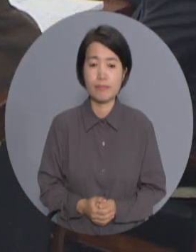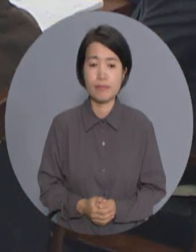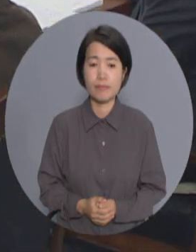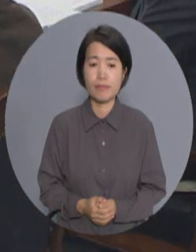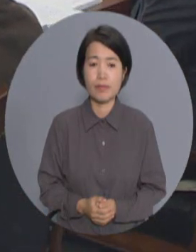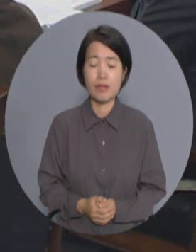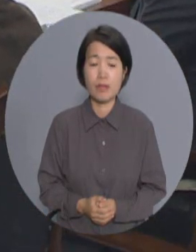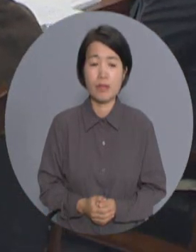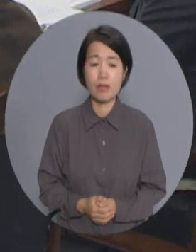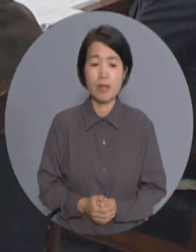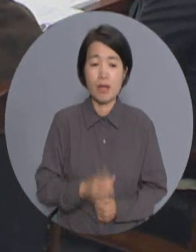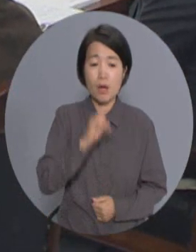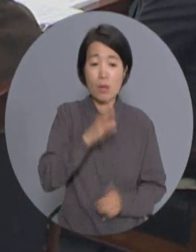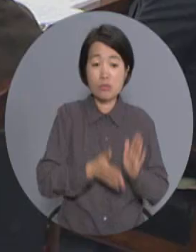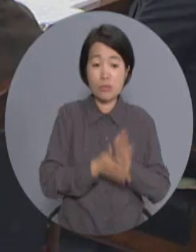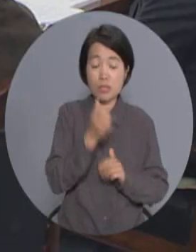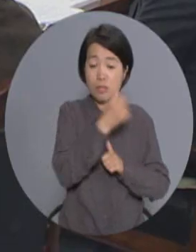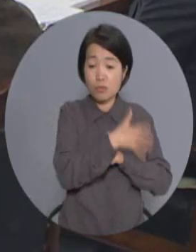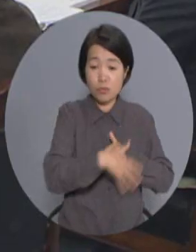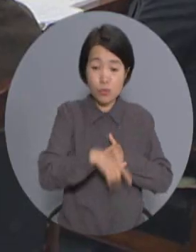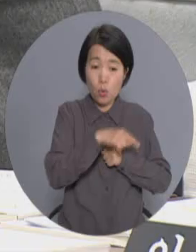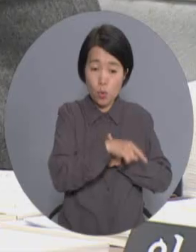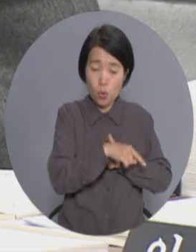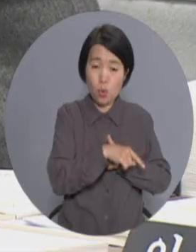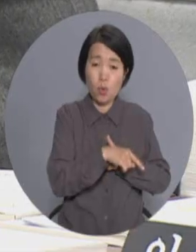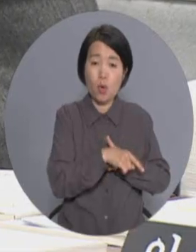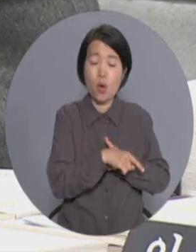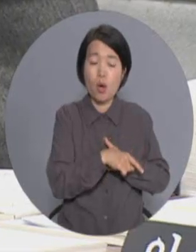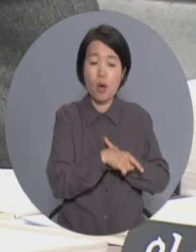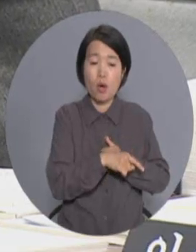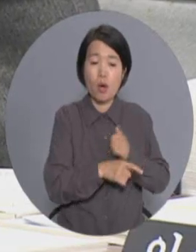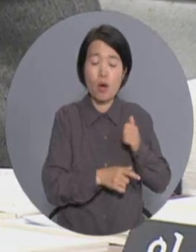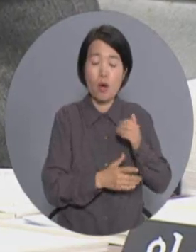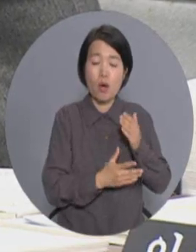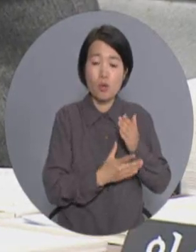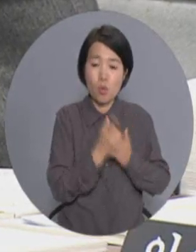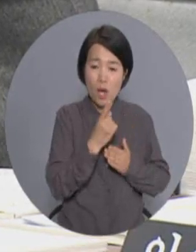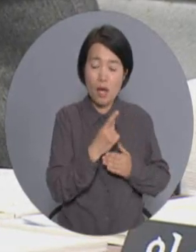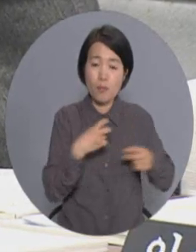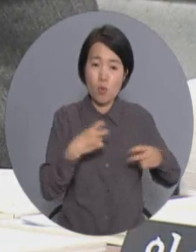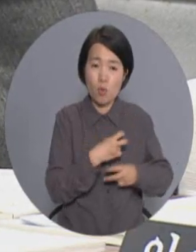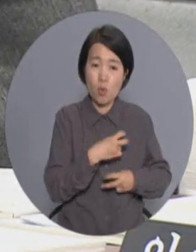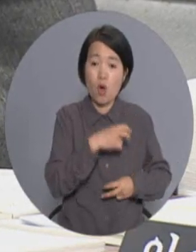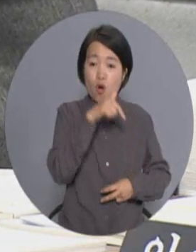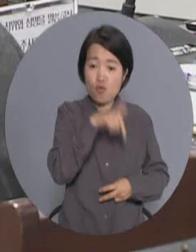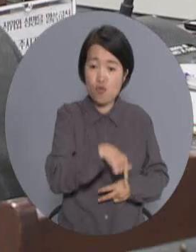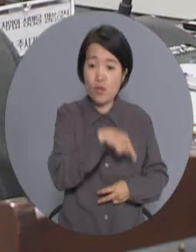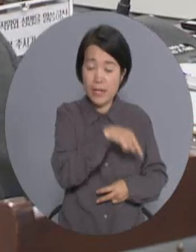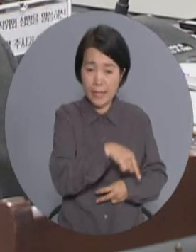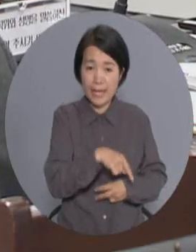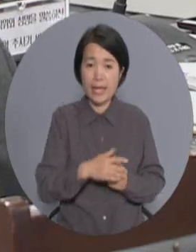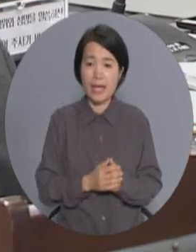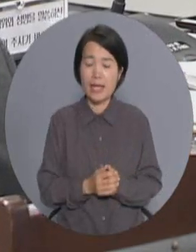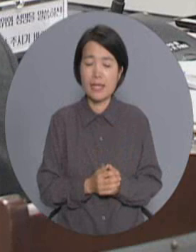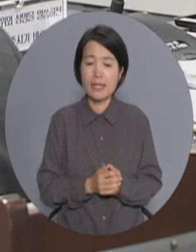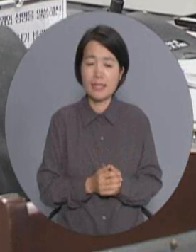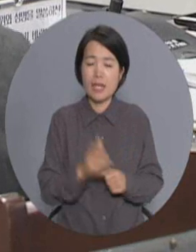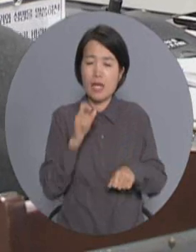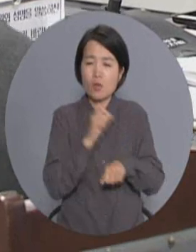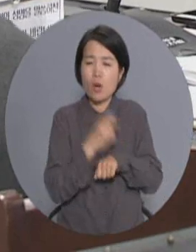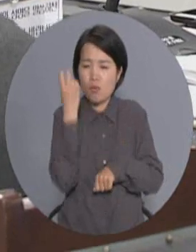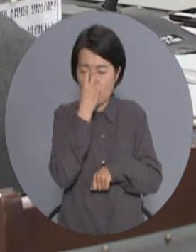광주시 통합공항교통국에 대한 광주시의회 산업건설위원회의 행정사무감사가 열렸습니다. 군공항 이전